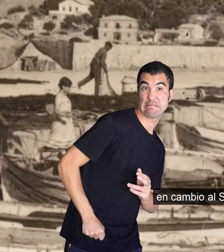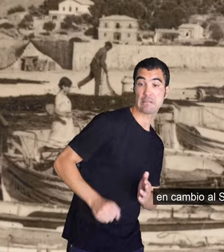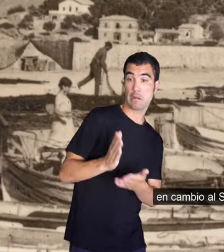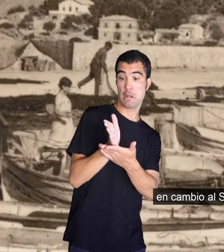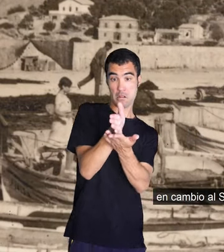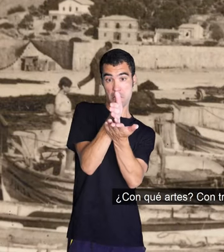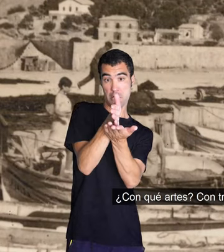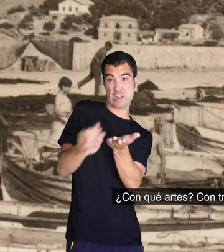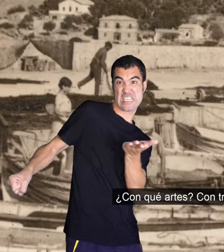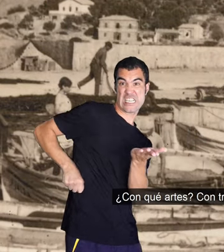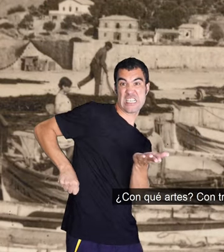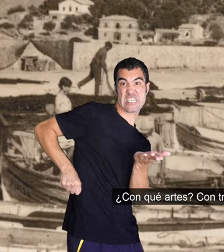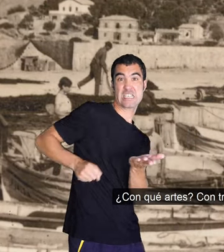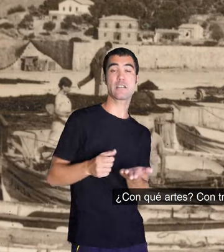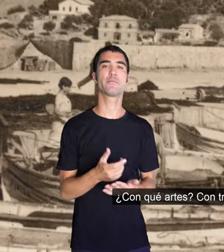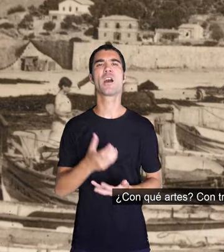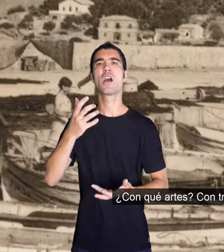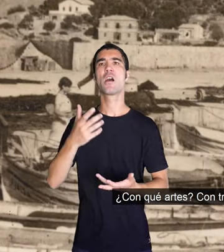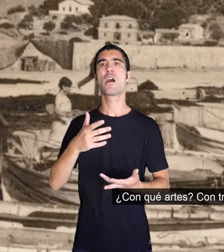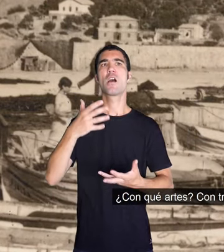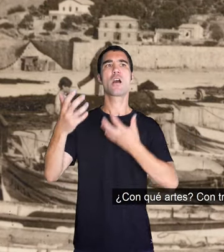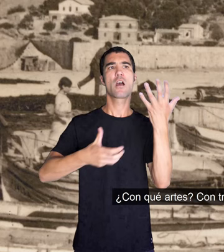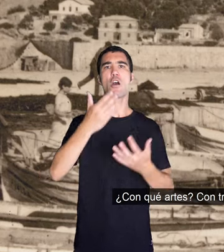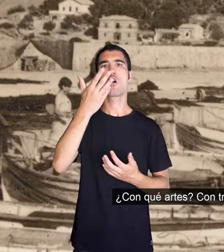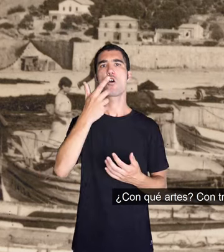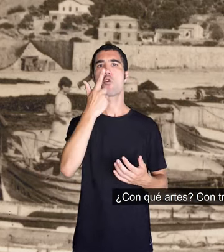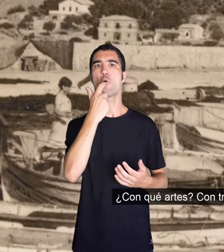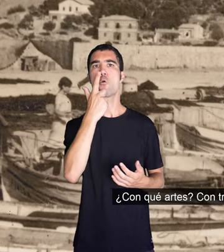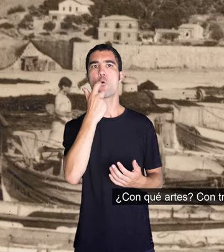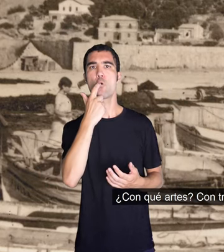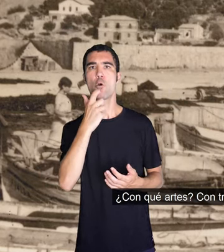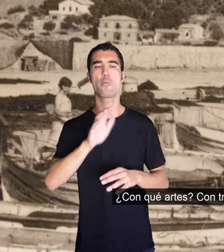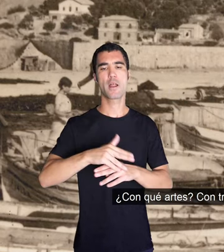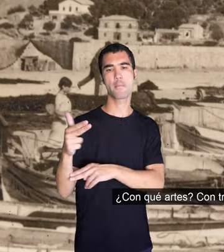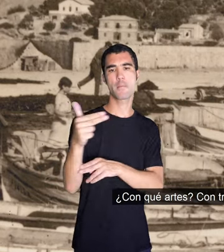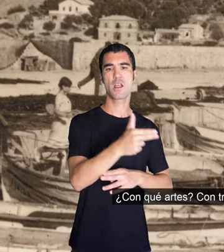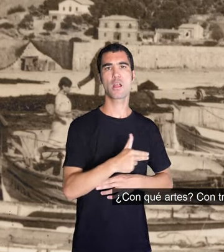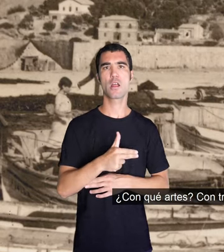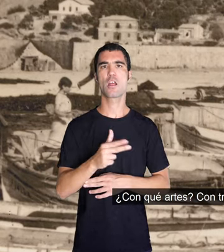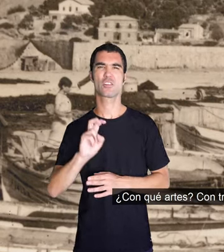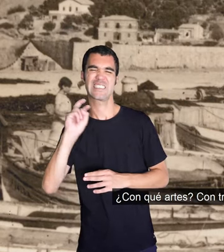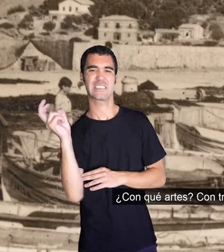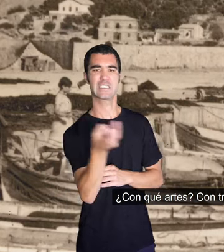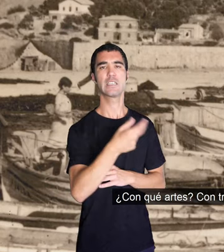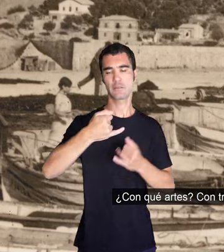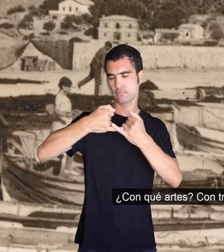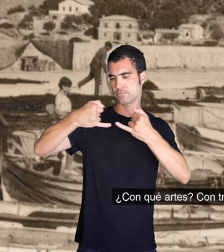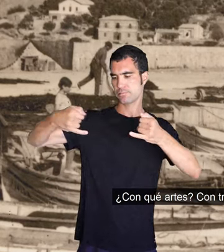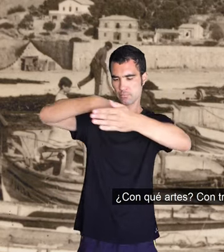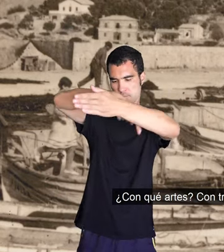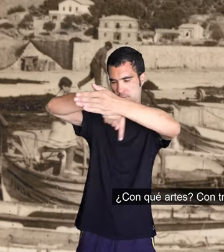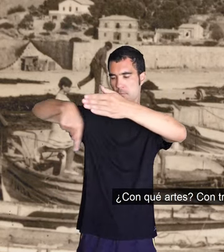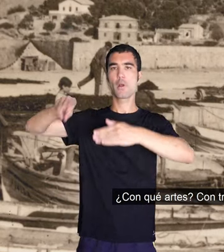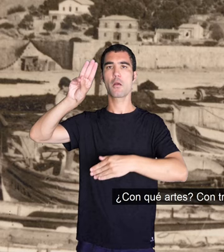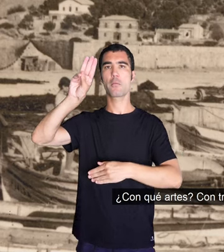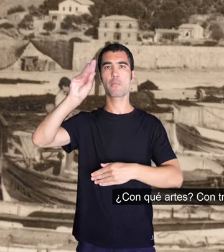s'aguantar dret. Amb quines ares? Vermellades, per agafar tota classe de peix, i palangres, perquè llavors no hi